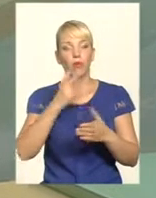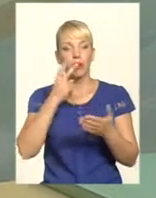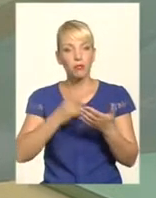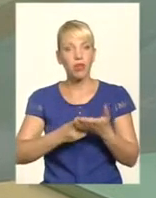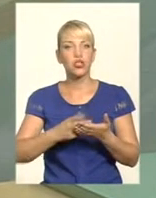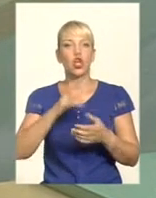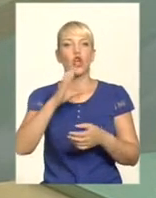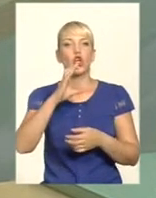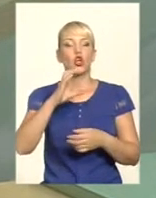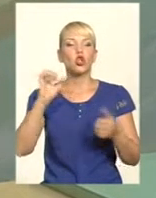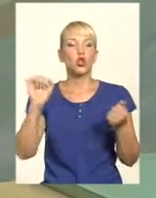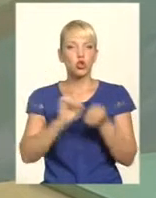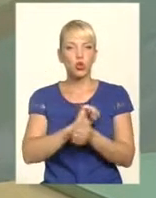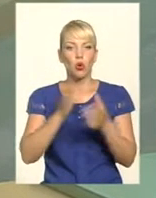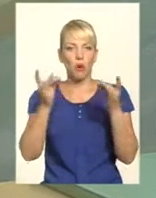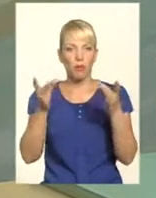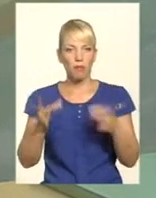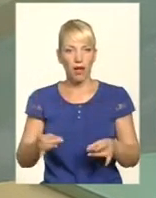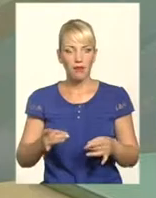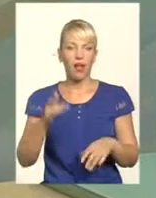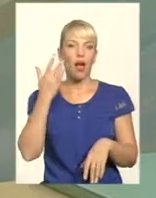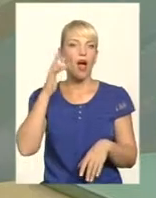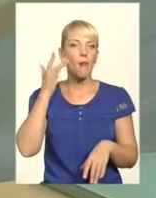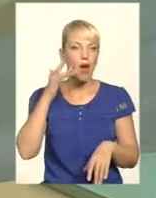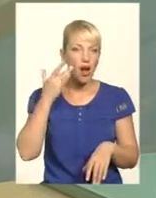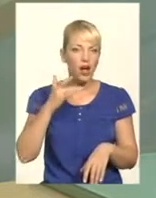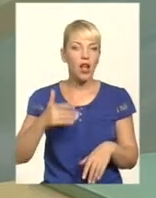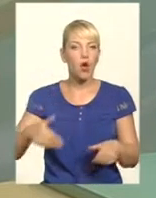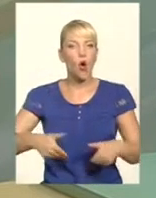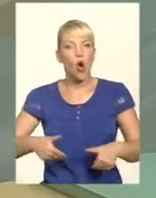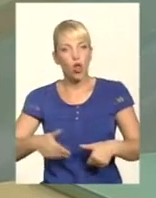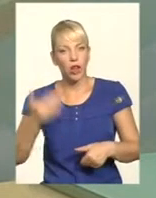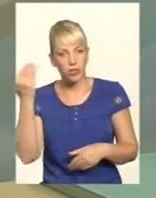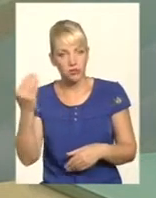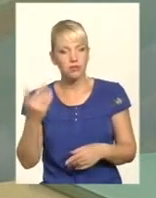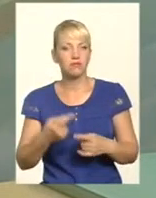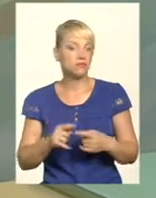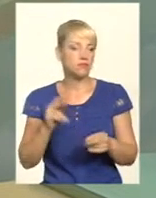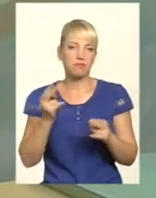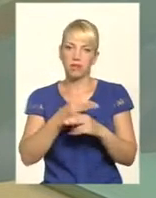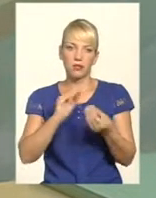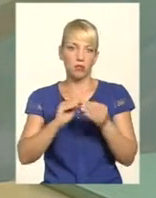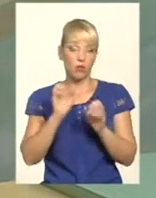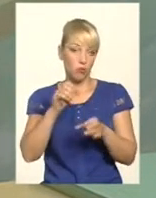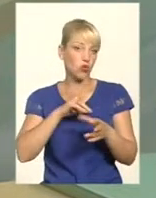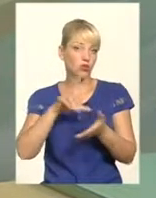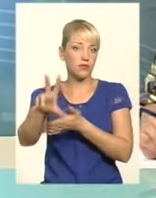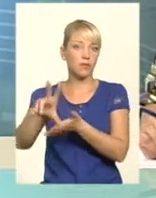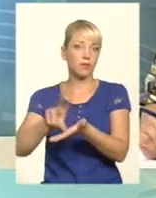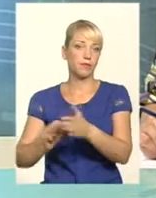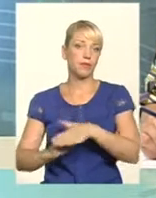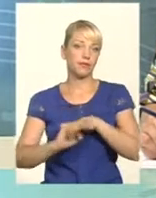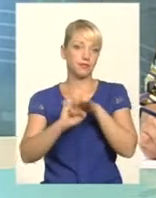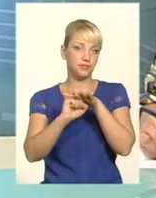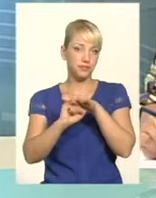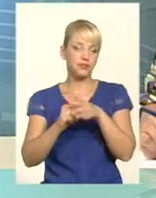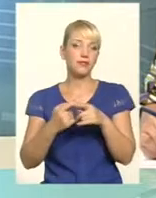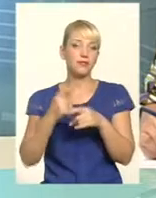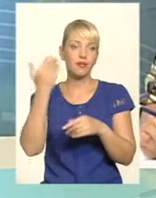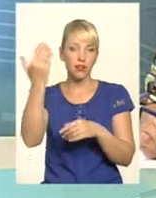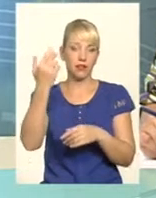безпосередньо голландським і американським, там без проблем. Тобто, тому, я думаю, можна взяти за основу передові країни, і в